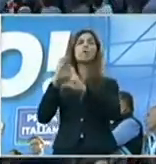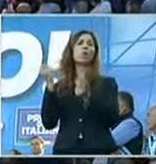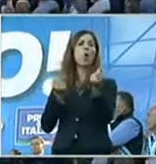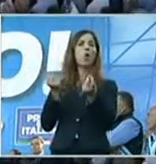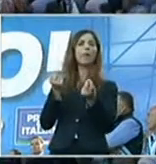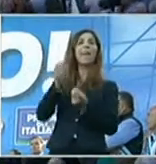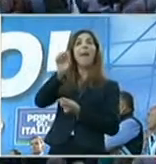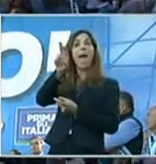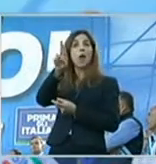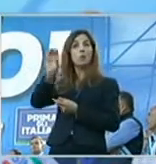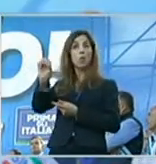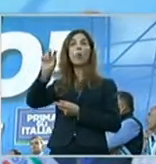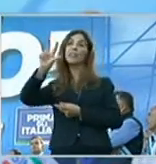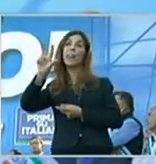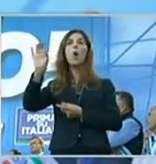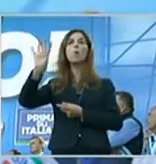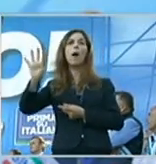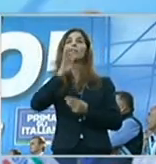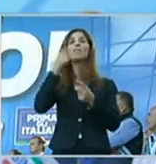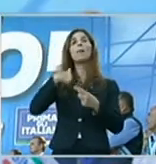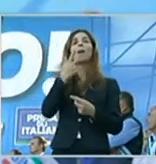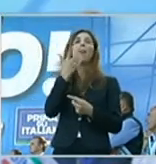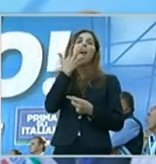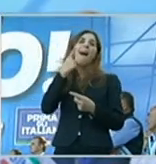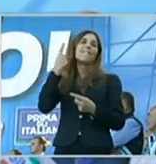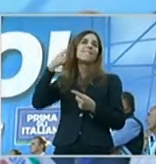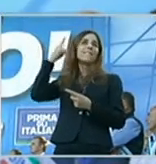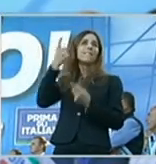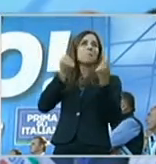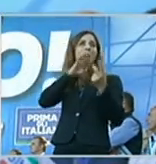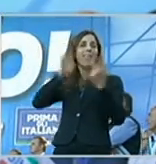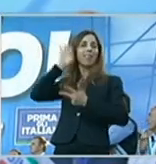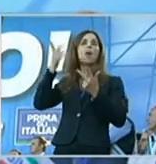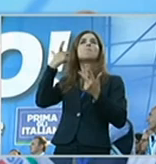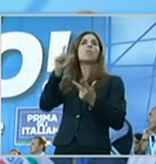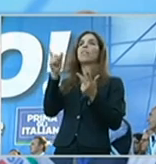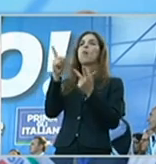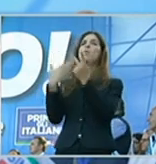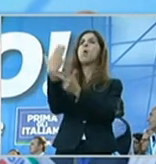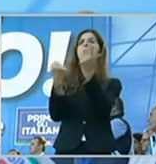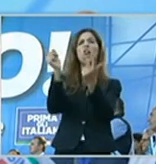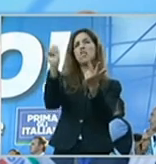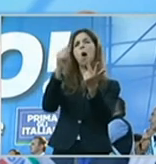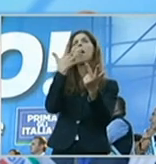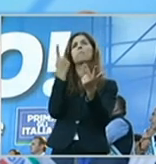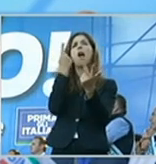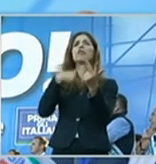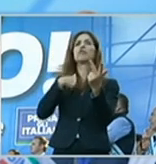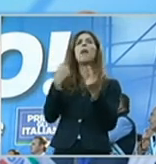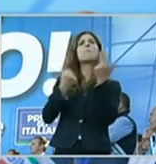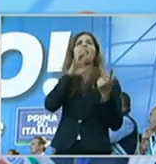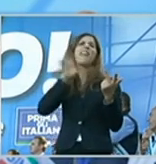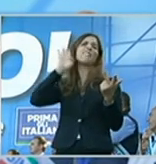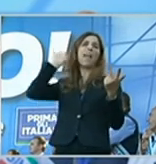un simpatico nostalgico che non compra la macchina nuova perché ci gode ad andare in giro con la macchina